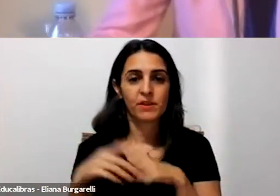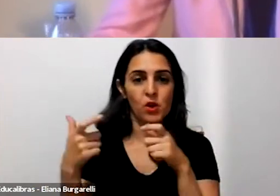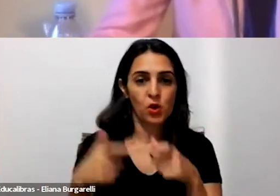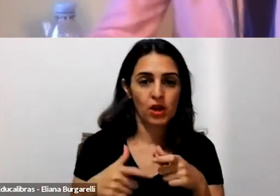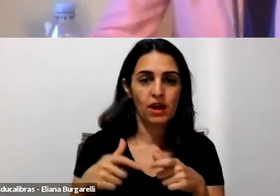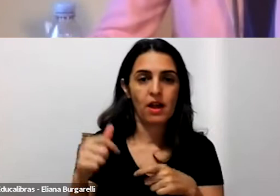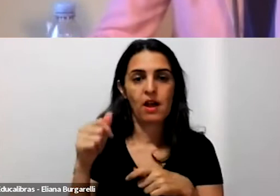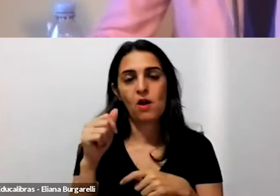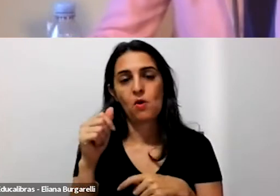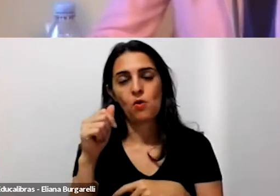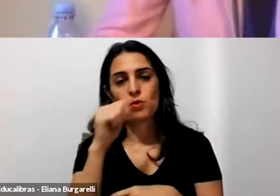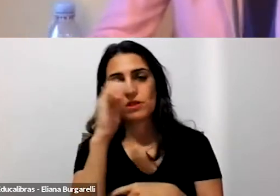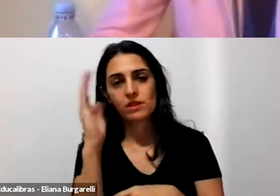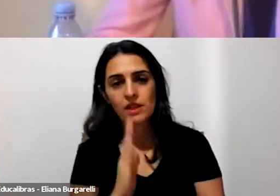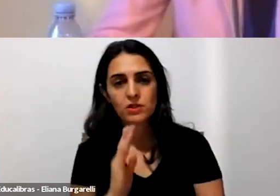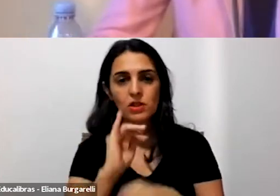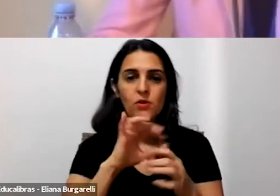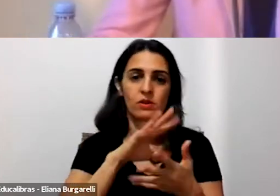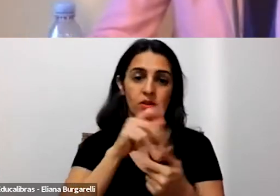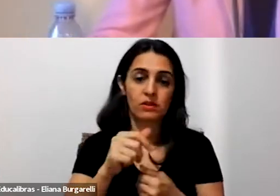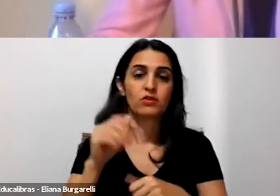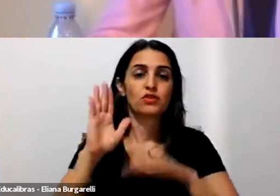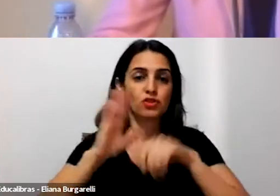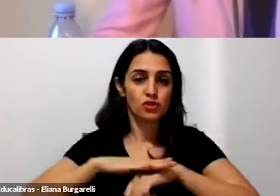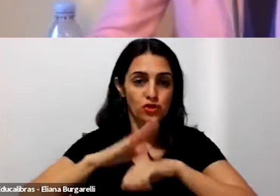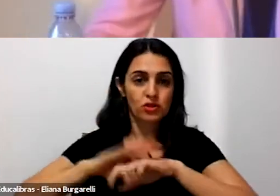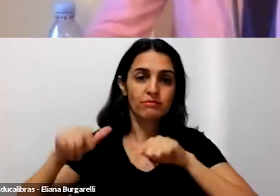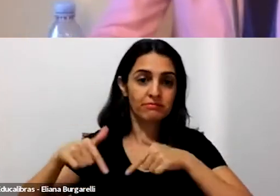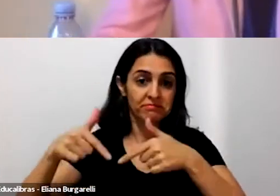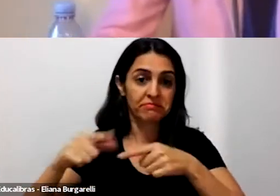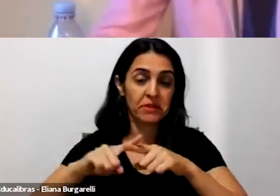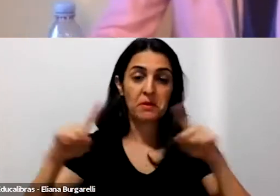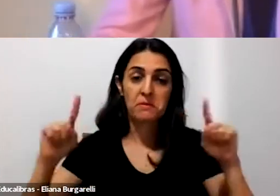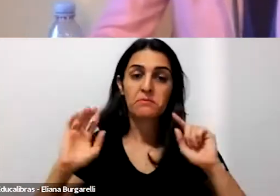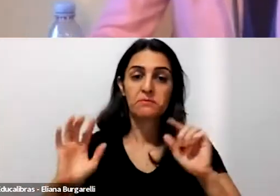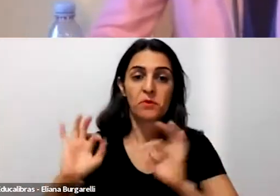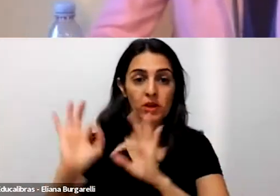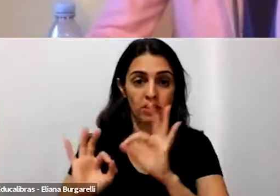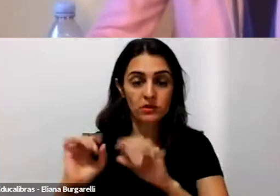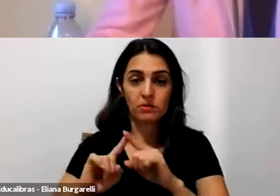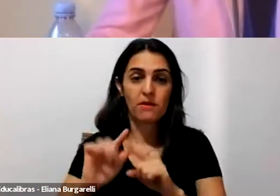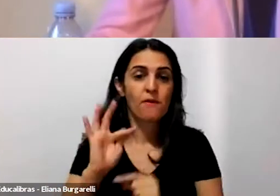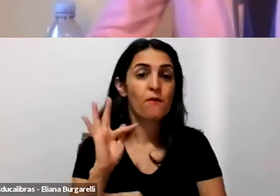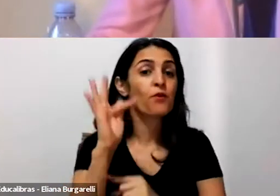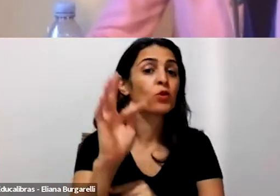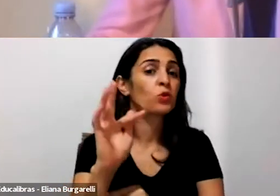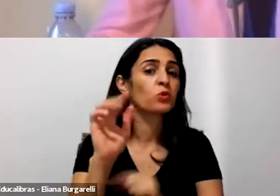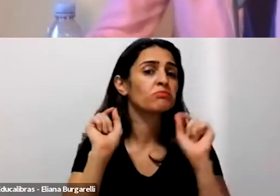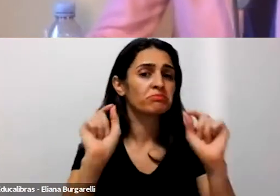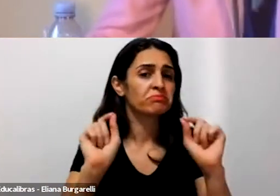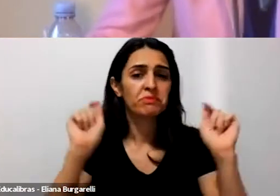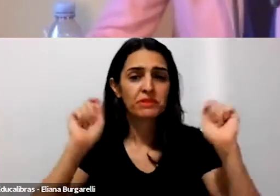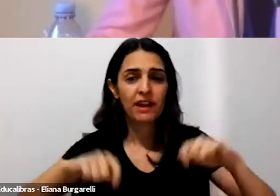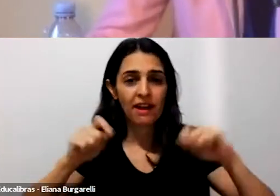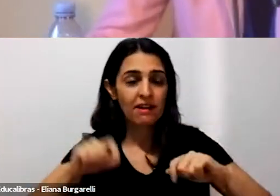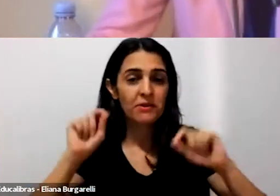nacional e internacional, mas vamos falar do futuro e do que ainda pode ser feito. Je voudrais rappeler par